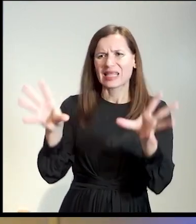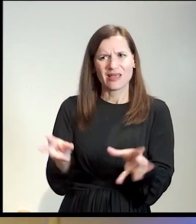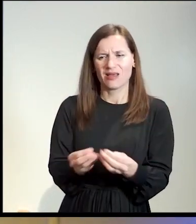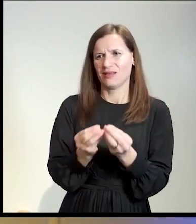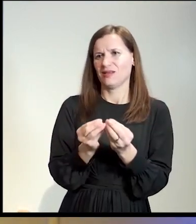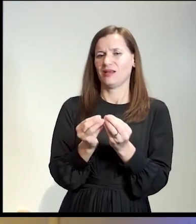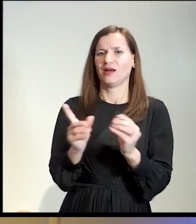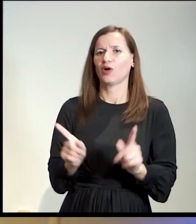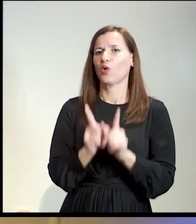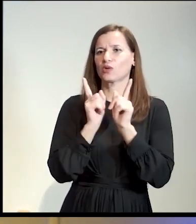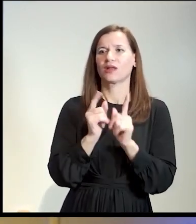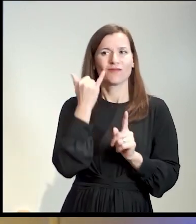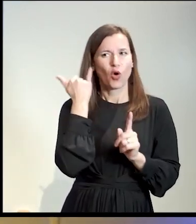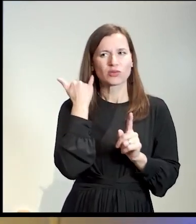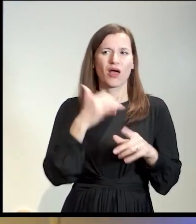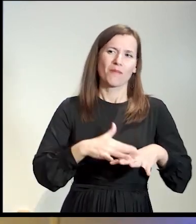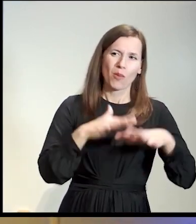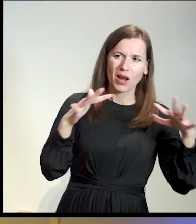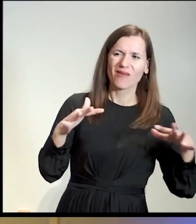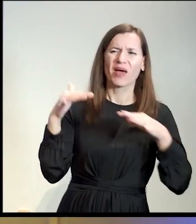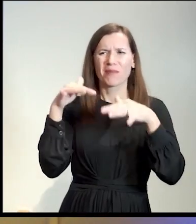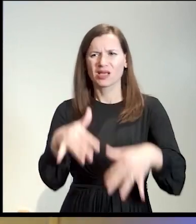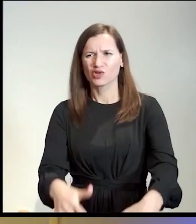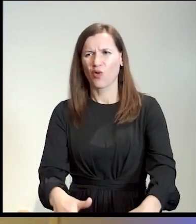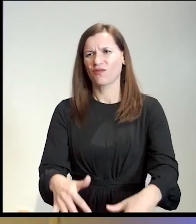kot voda, poplave, plazovi,